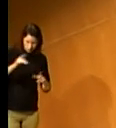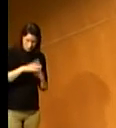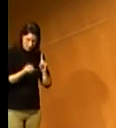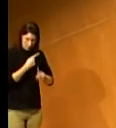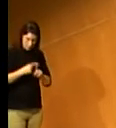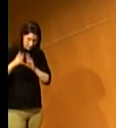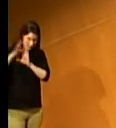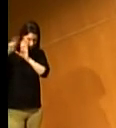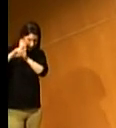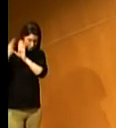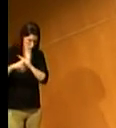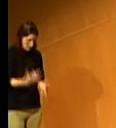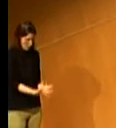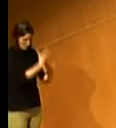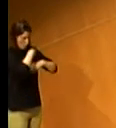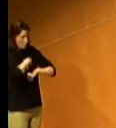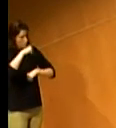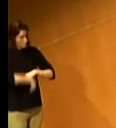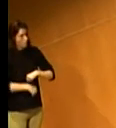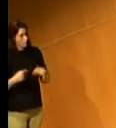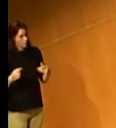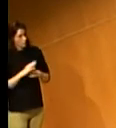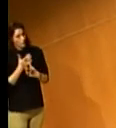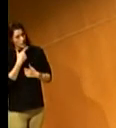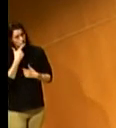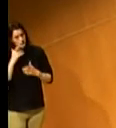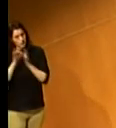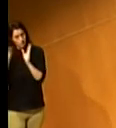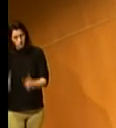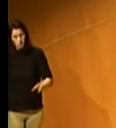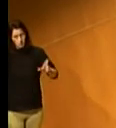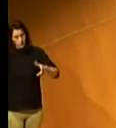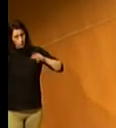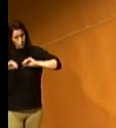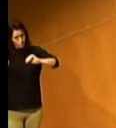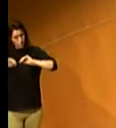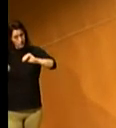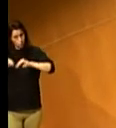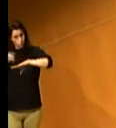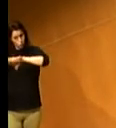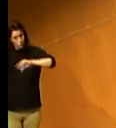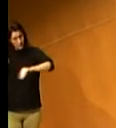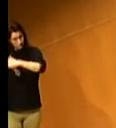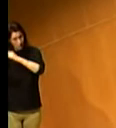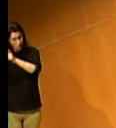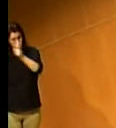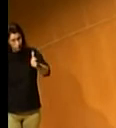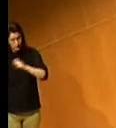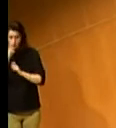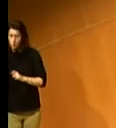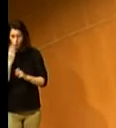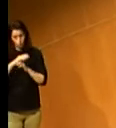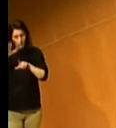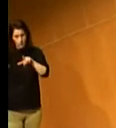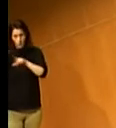accompagne aussi les élèves dans les périodes de formation en milieu professionnel, donc en dialoguant avec les professionnels qui